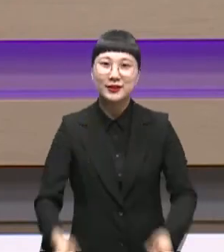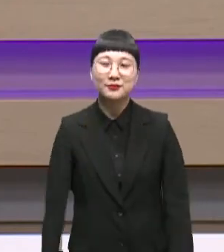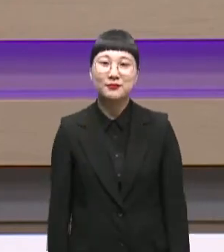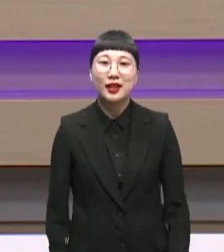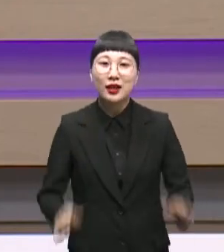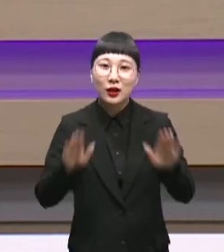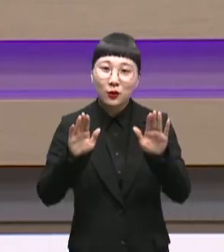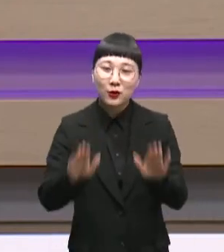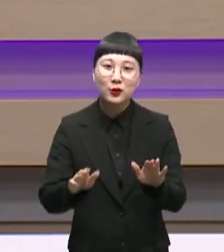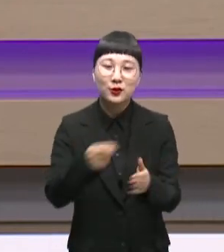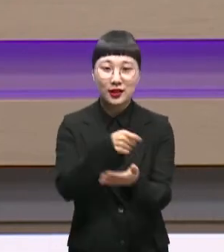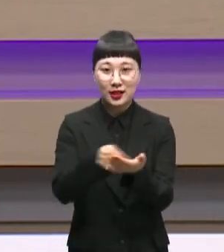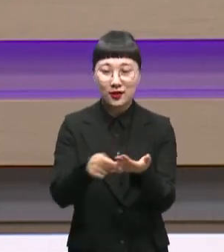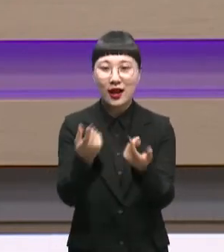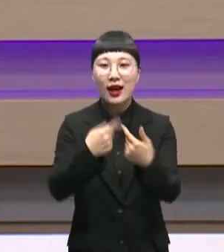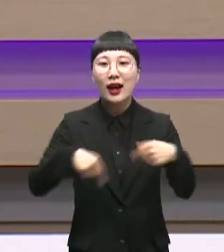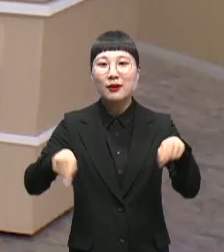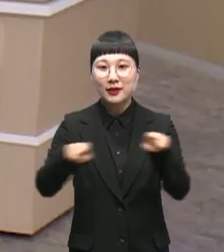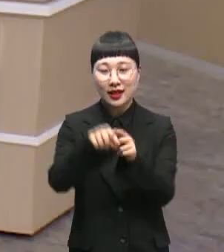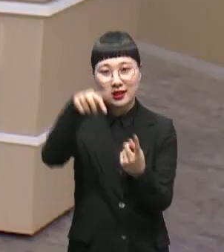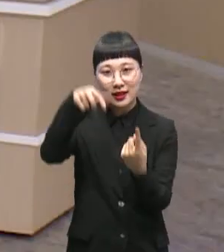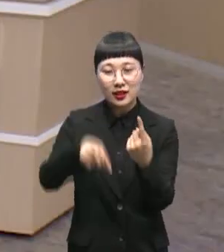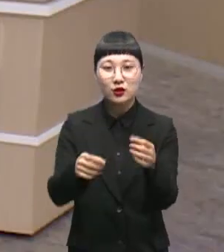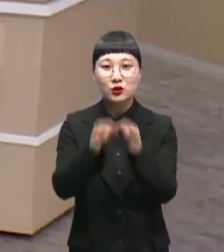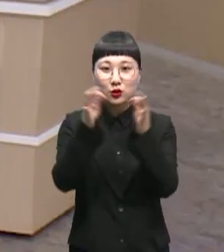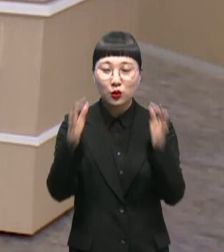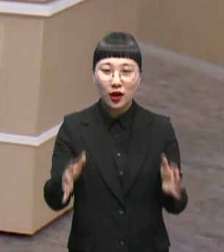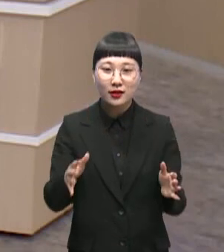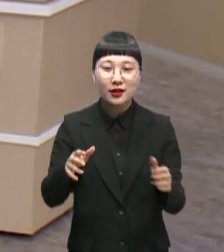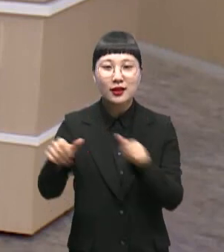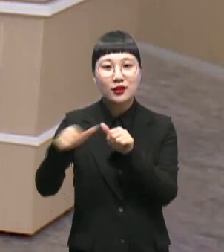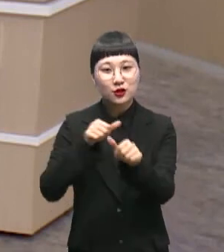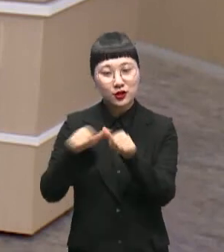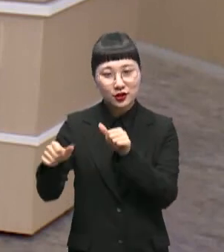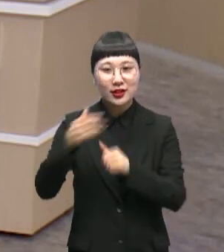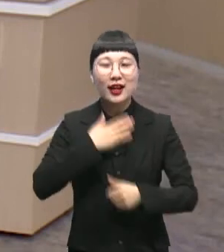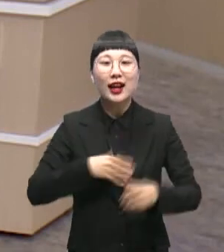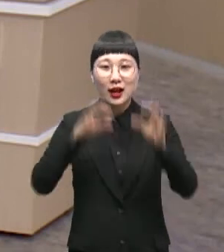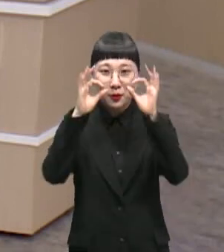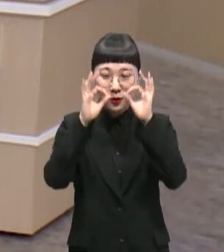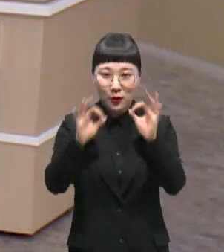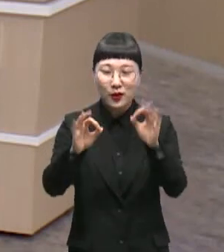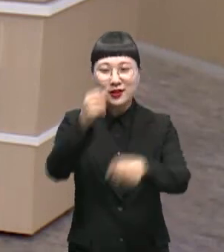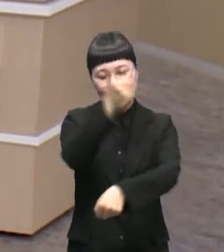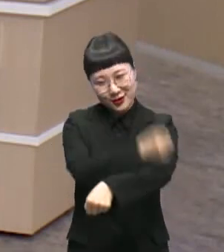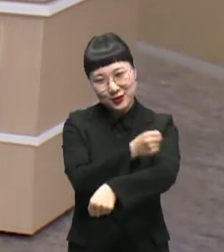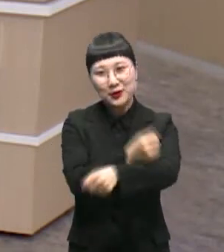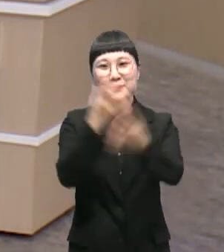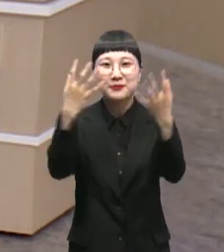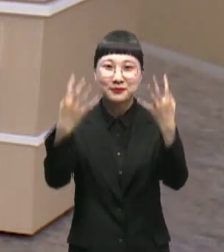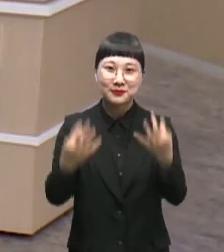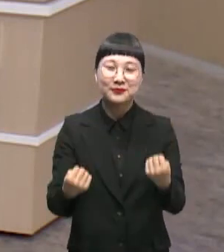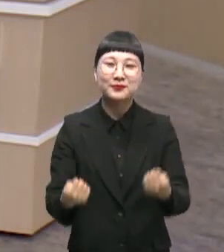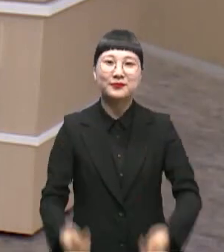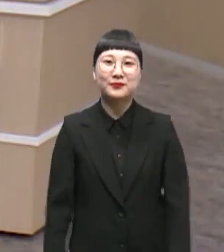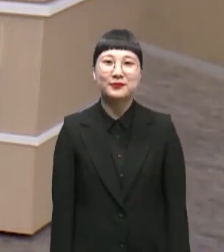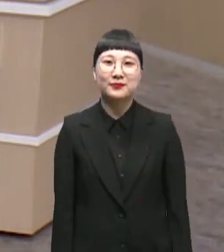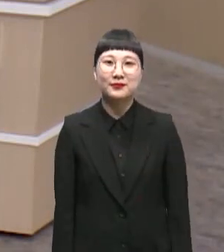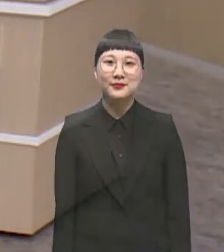오늘도 초유 탁 기자와 한 주간 있었던 우리 지역의 스포츠 이슈 짚어봤습니다 7 탁 기자 수고했습니다 으